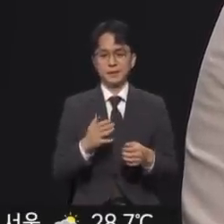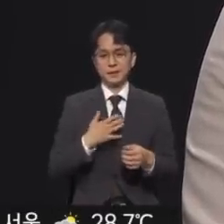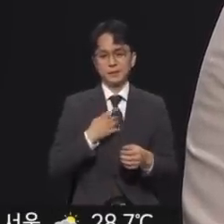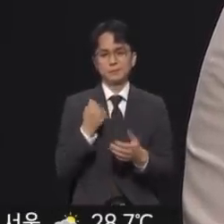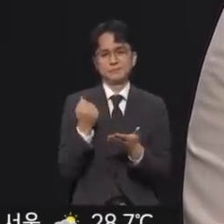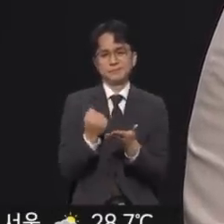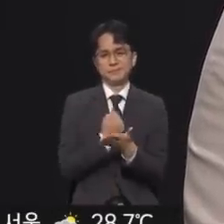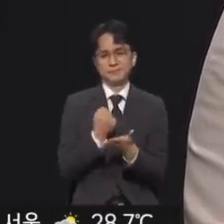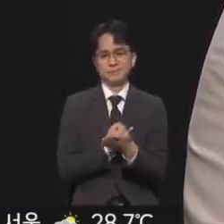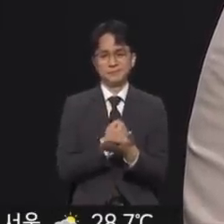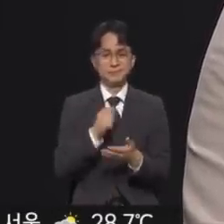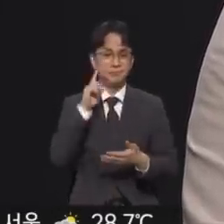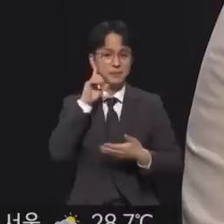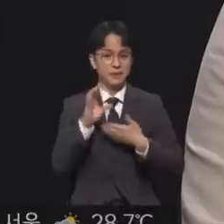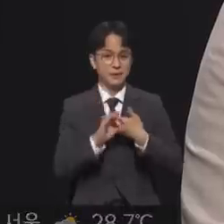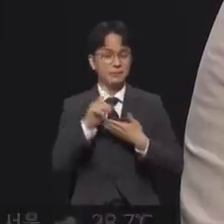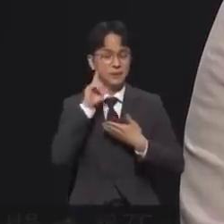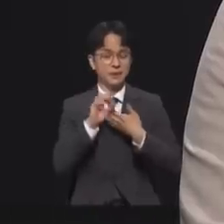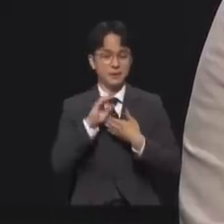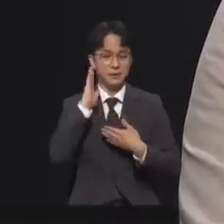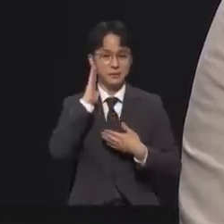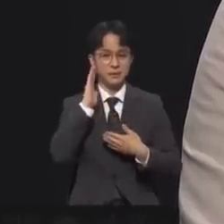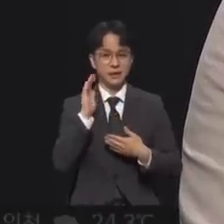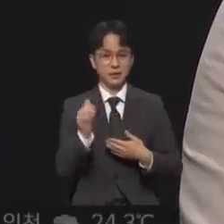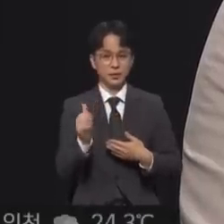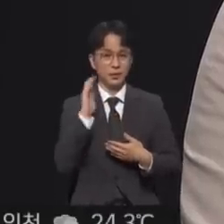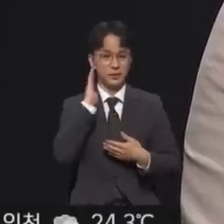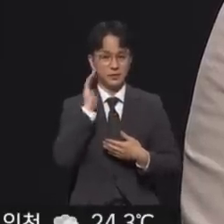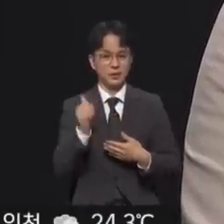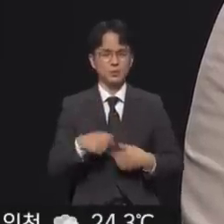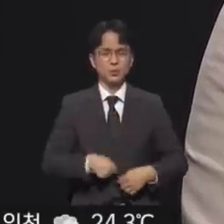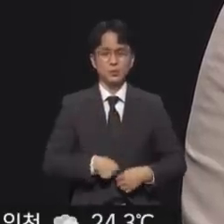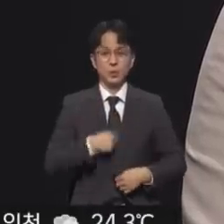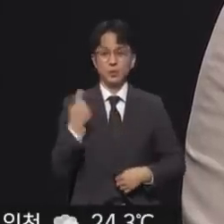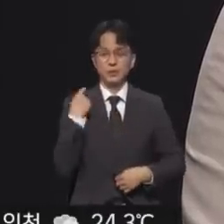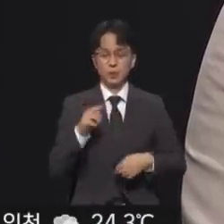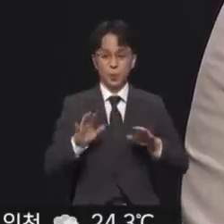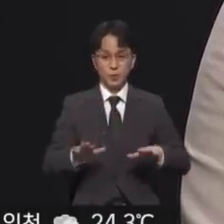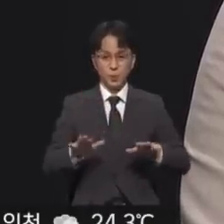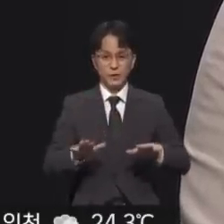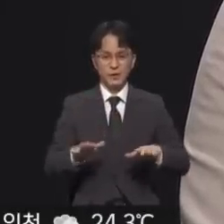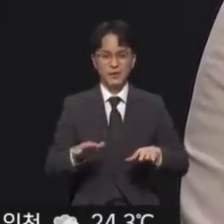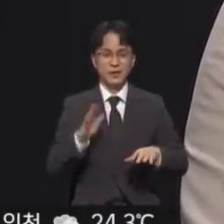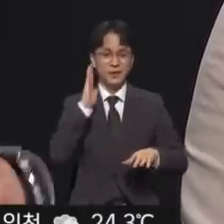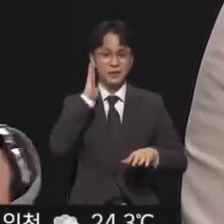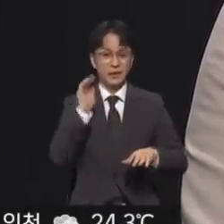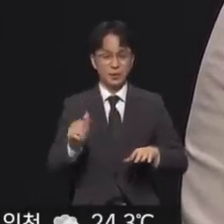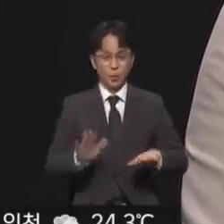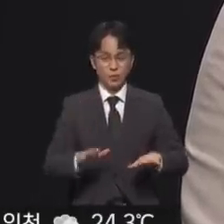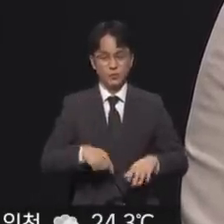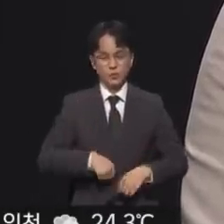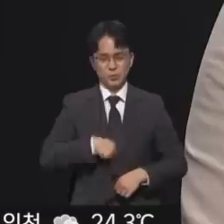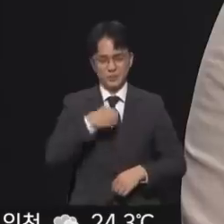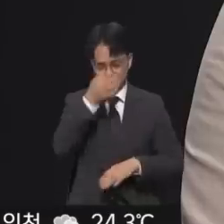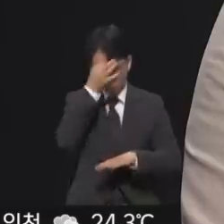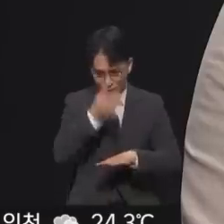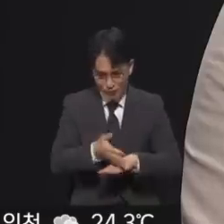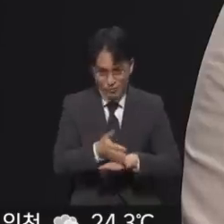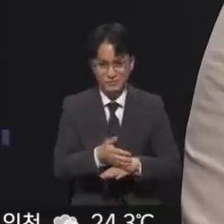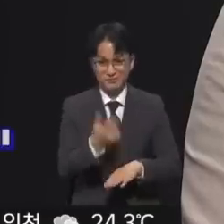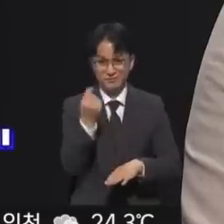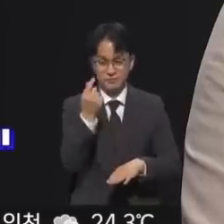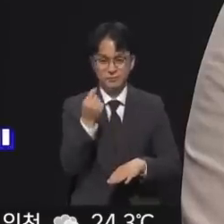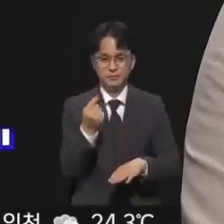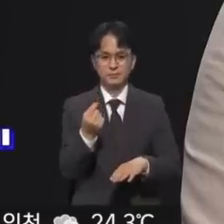안타깝습니다 만약 대통령이 그 다음날 수출 찧기 말씀하셨지만 퇴근하고 가려 보니까 다 침수가 시작됐다고 이야기 하셨잖아요